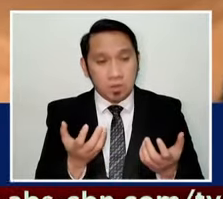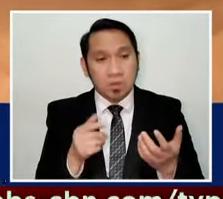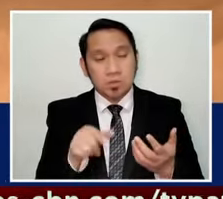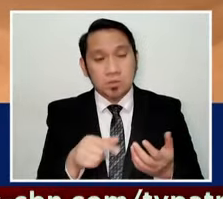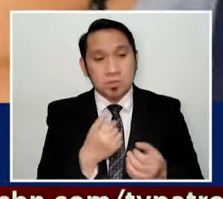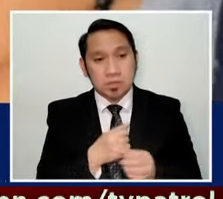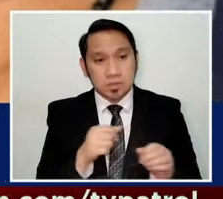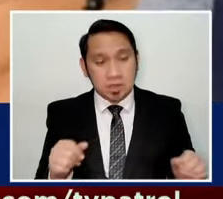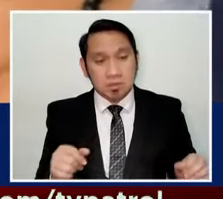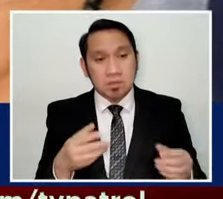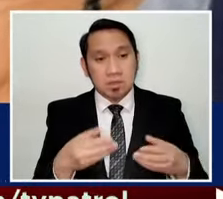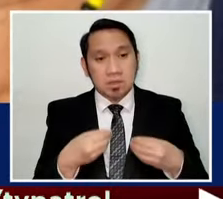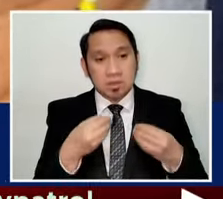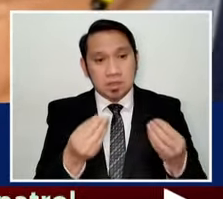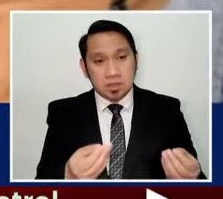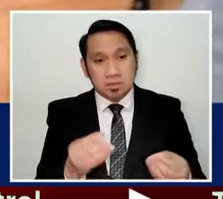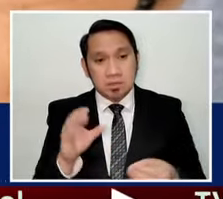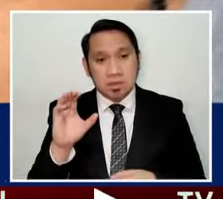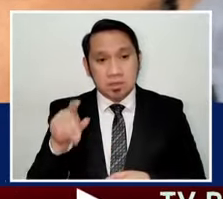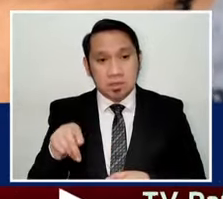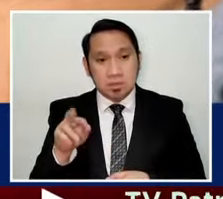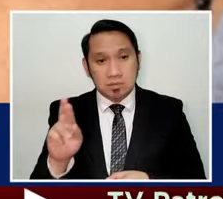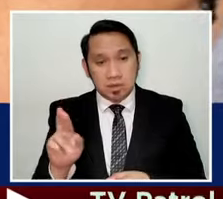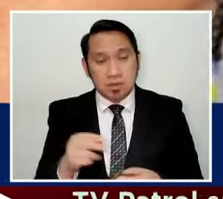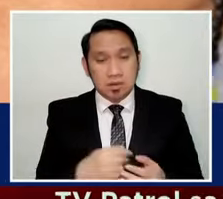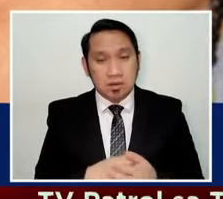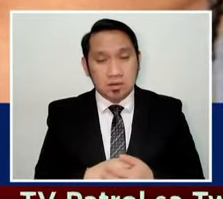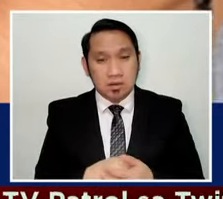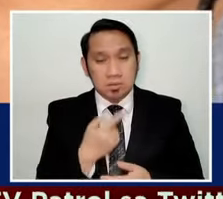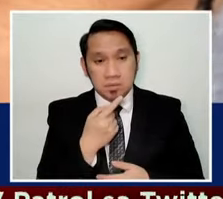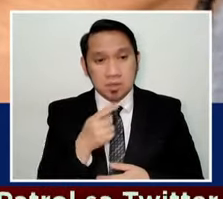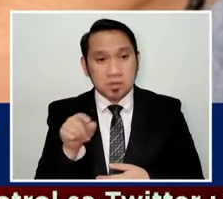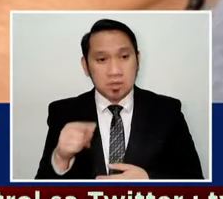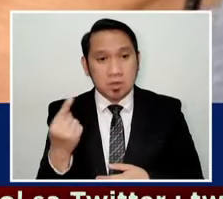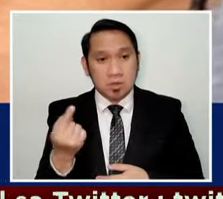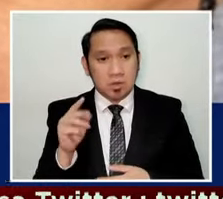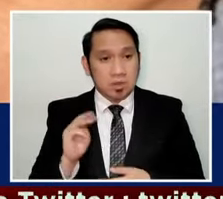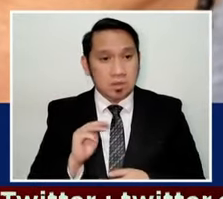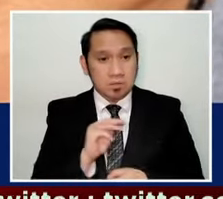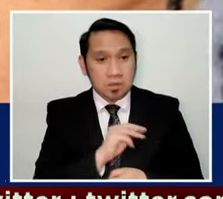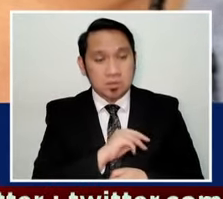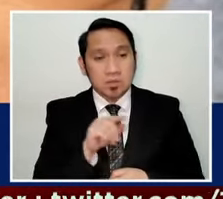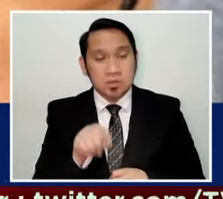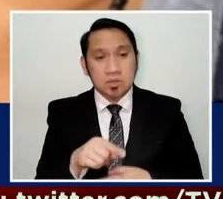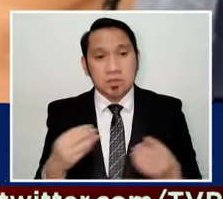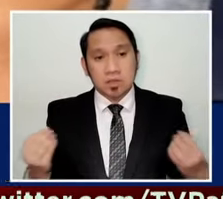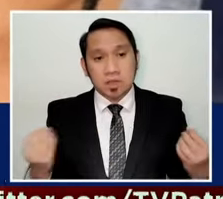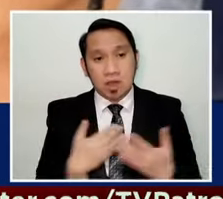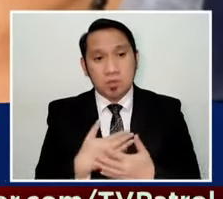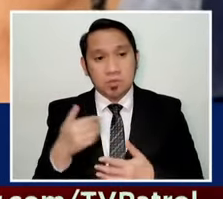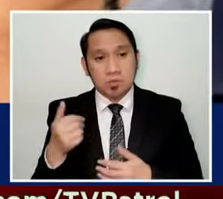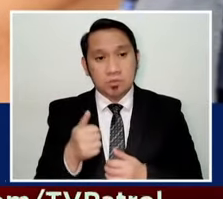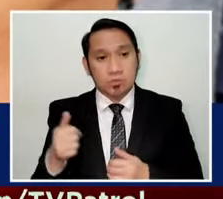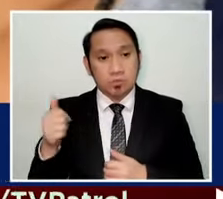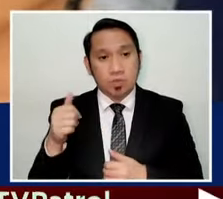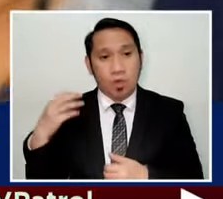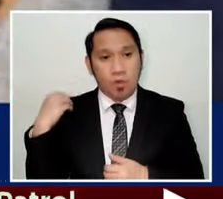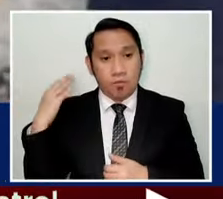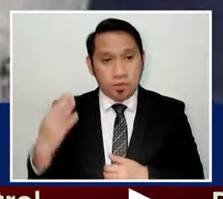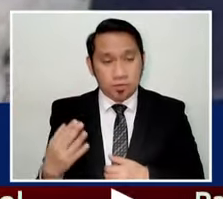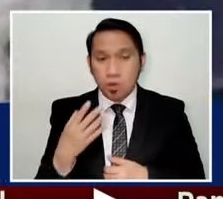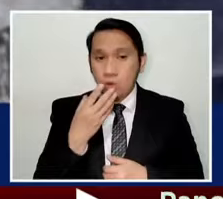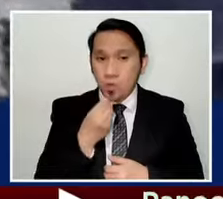lahat ng ginawa niya. Pero siyempre, member lang siya. Takot siya sa mga officer. Ang masusunod pa rin,